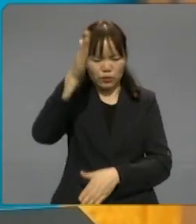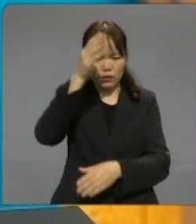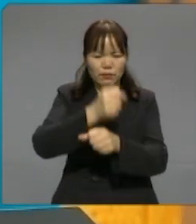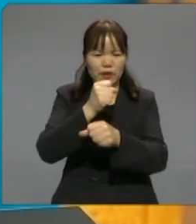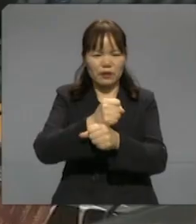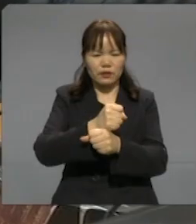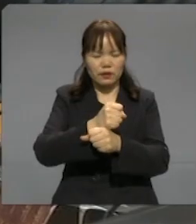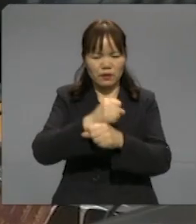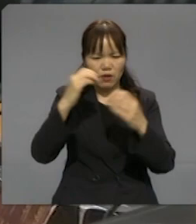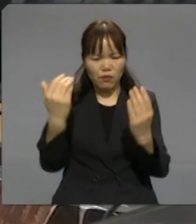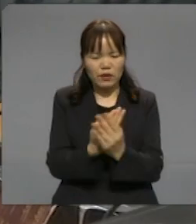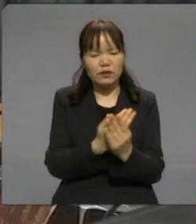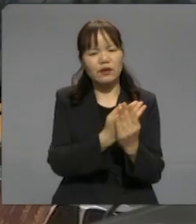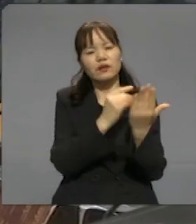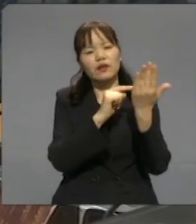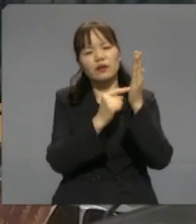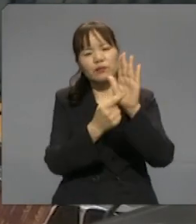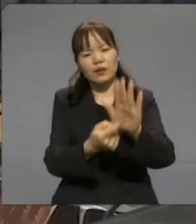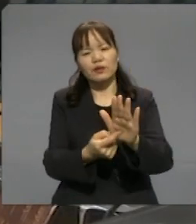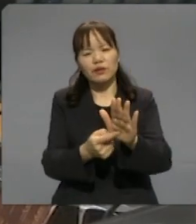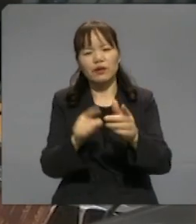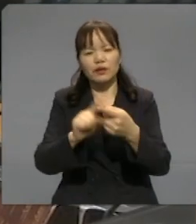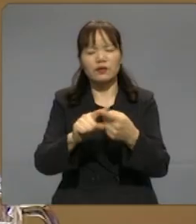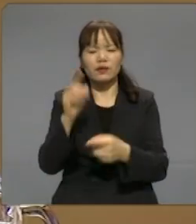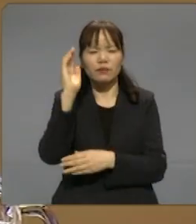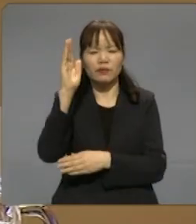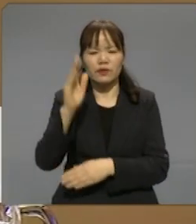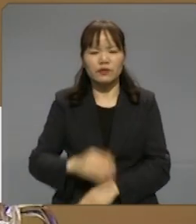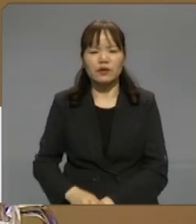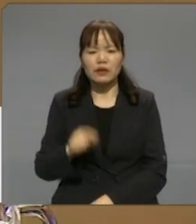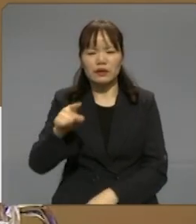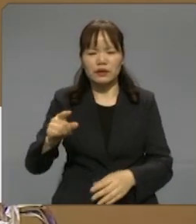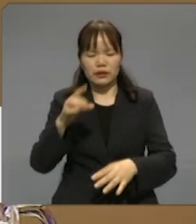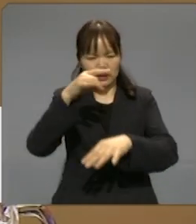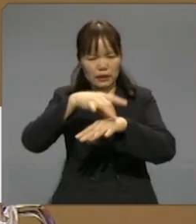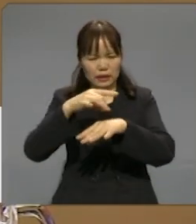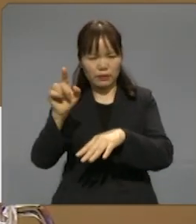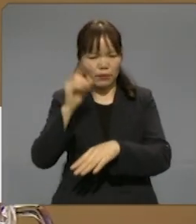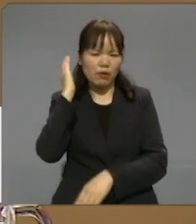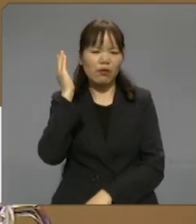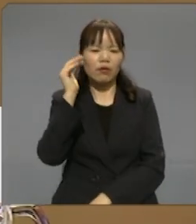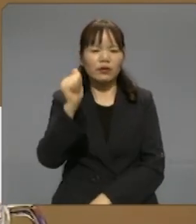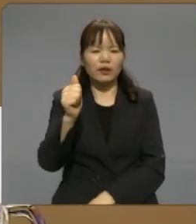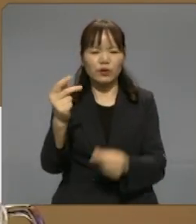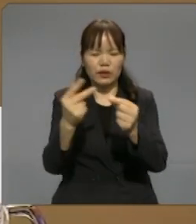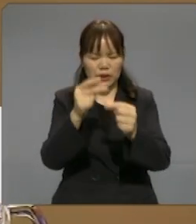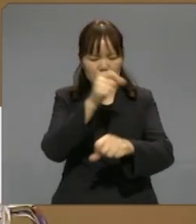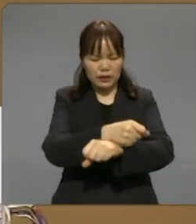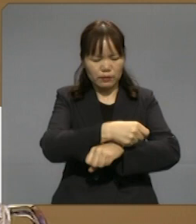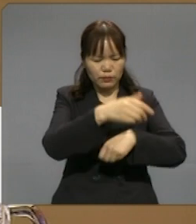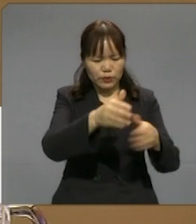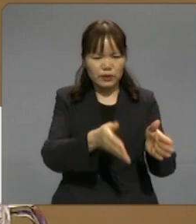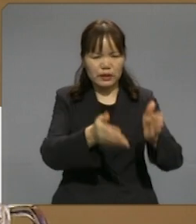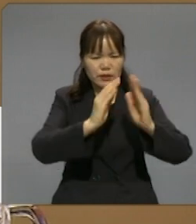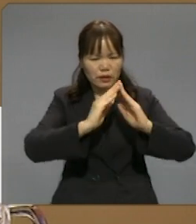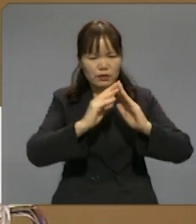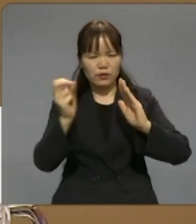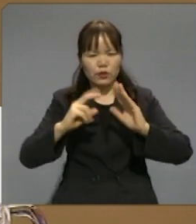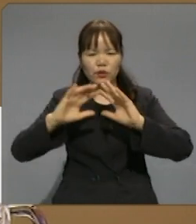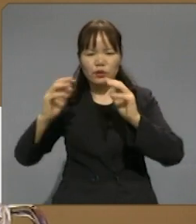완성하겠다고 밝힌 공약을 거론했습니다. 그 핵심으로 대통령 제2집무실